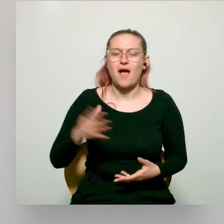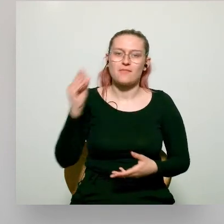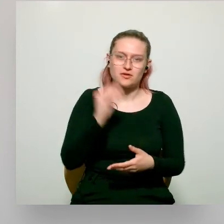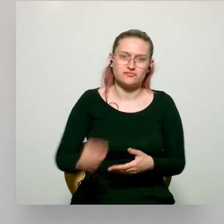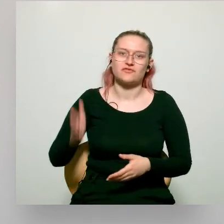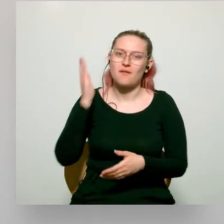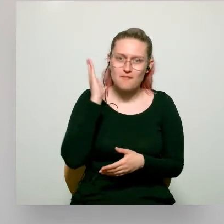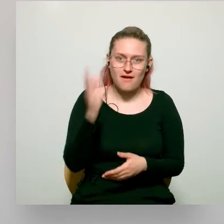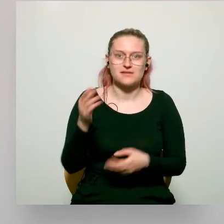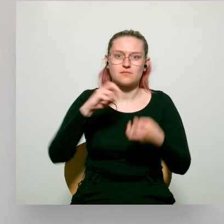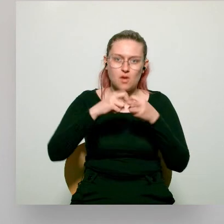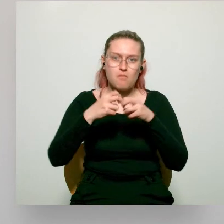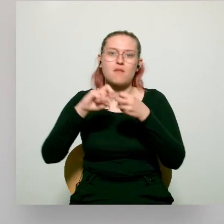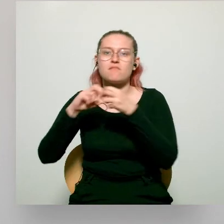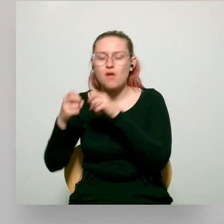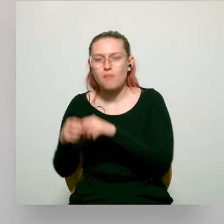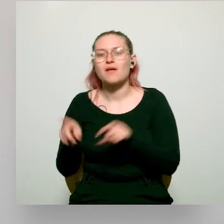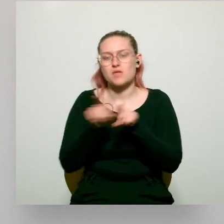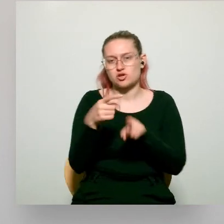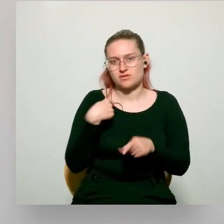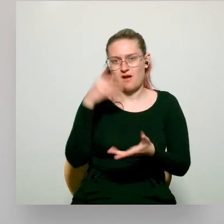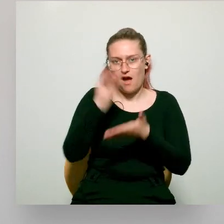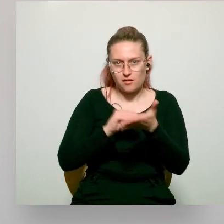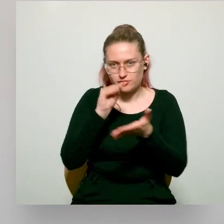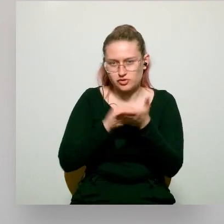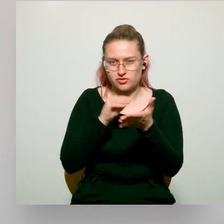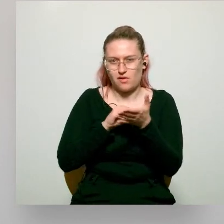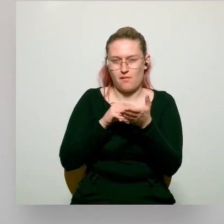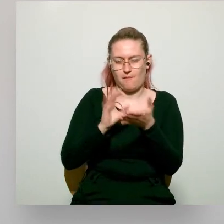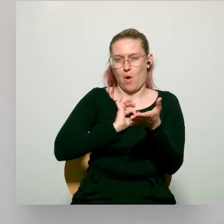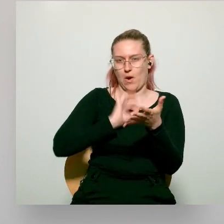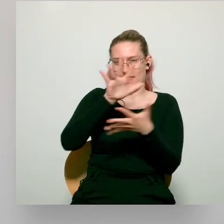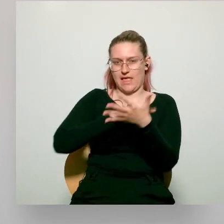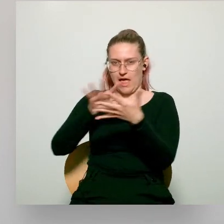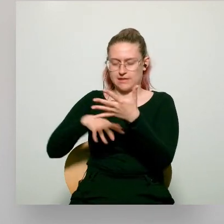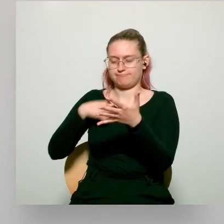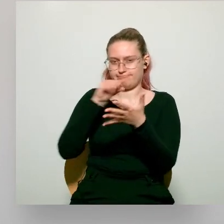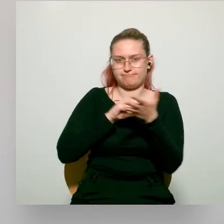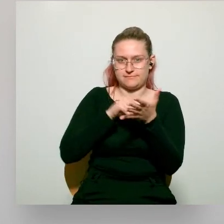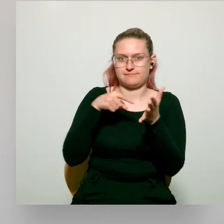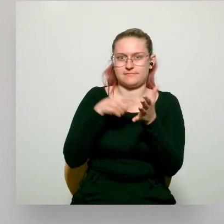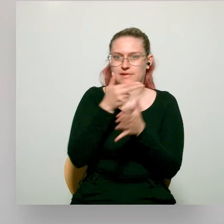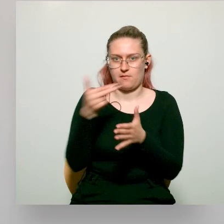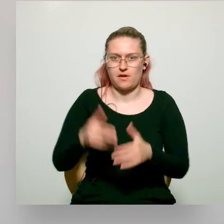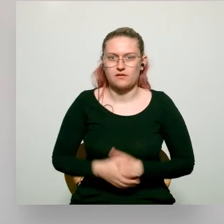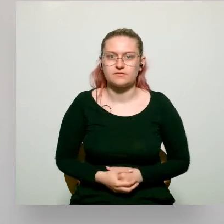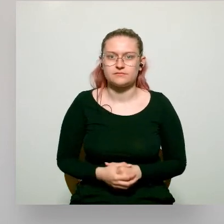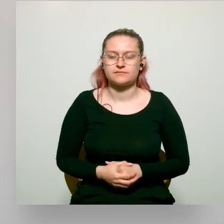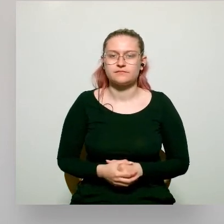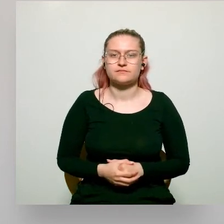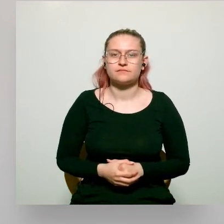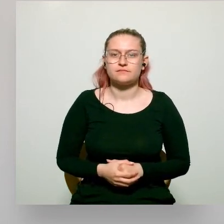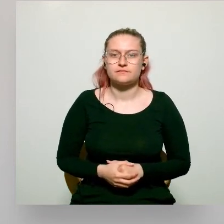w wielu tekstach, że zmierzamy w właściwym kierunku i niezależnie od wszystkich